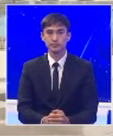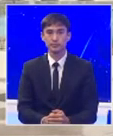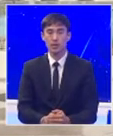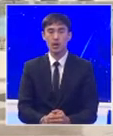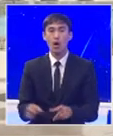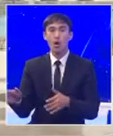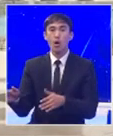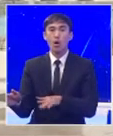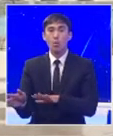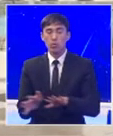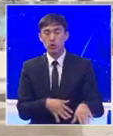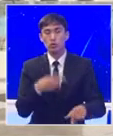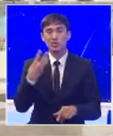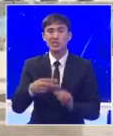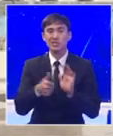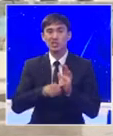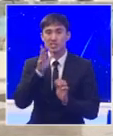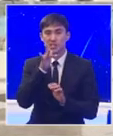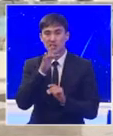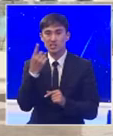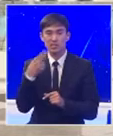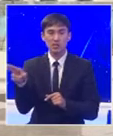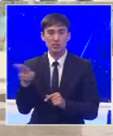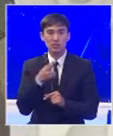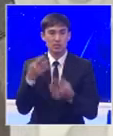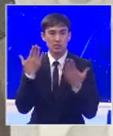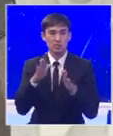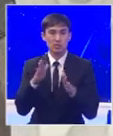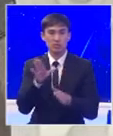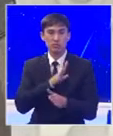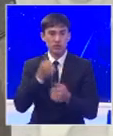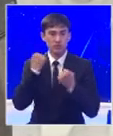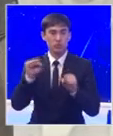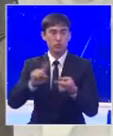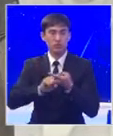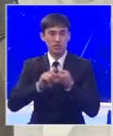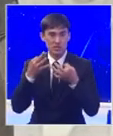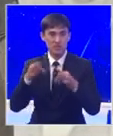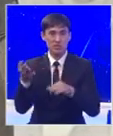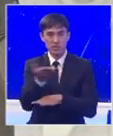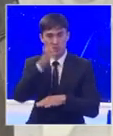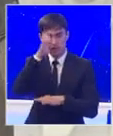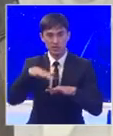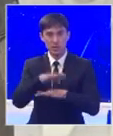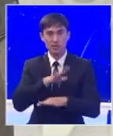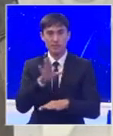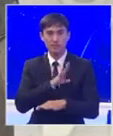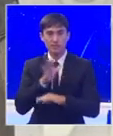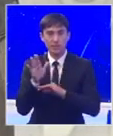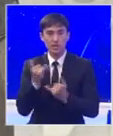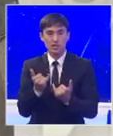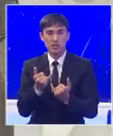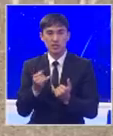Прошло уже 36 лет со дня декабрьских событий, ставших предвестником свободы и независимости нашей страны. Однако